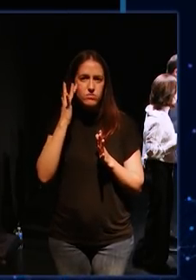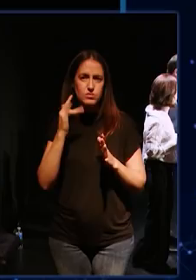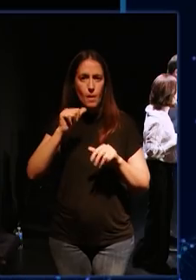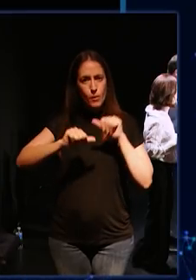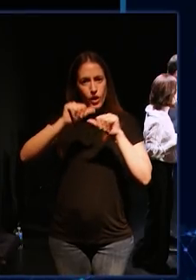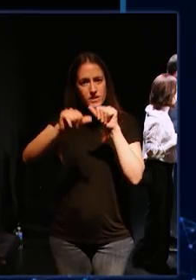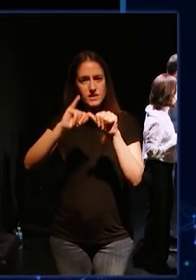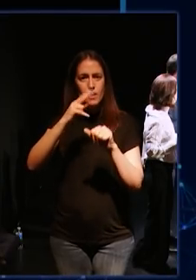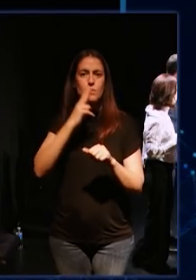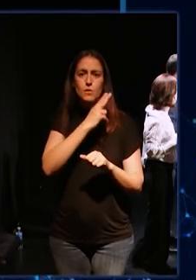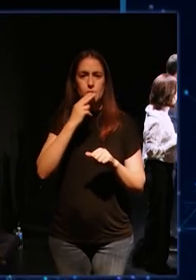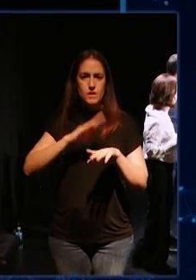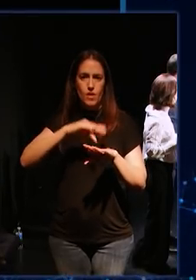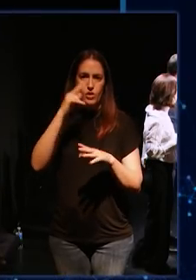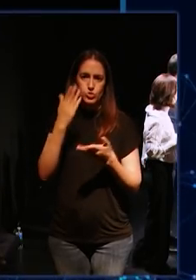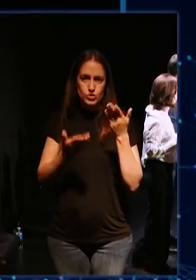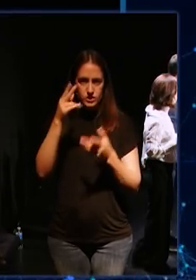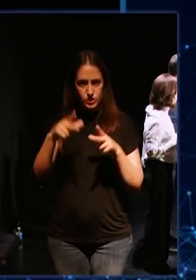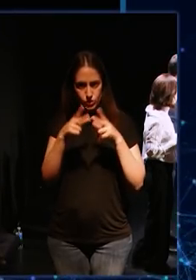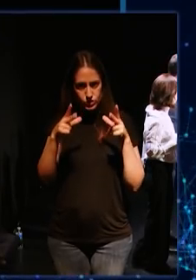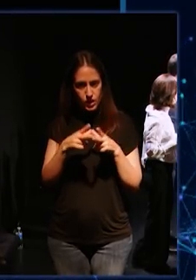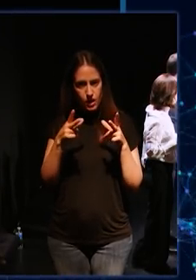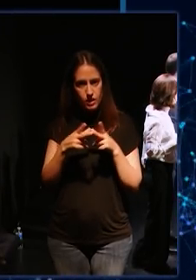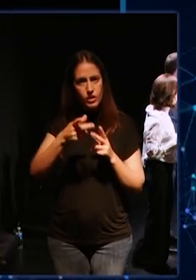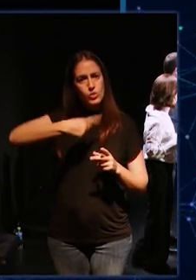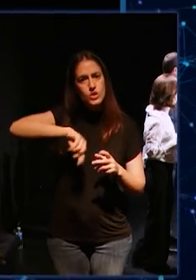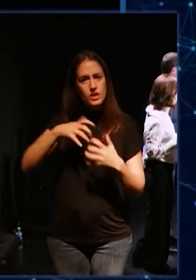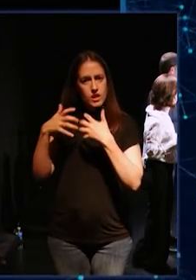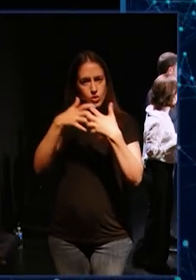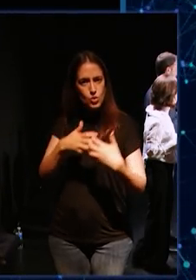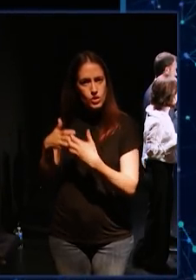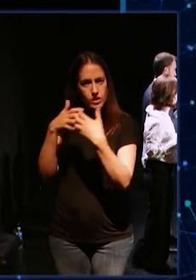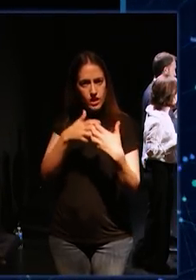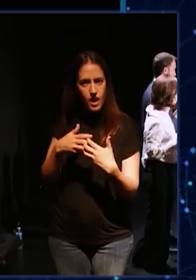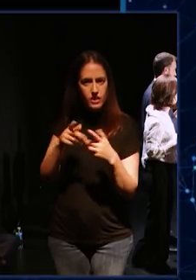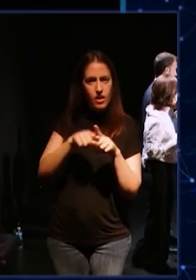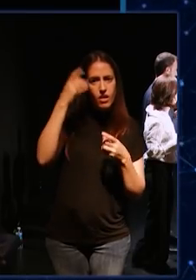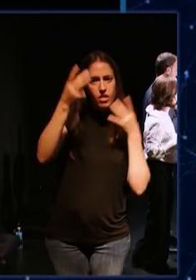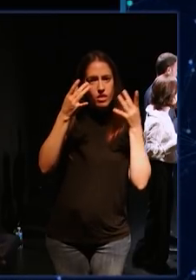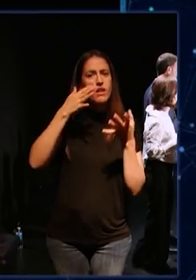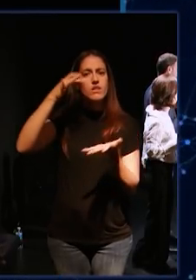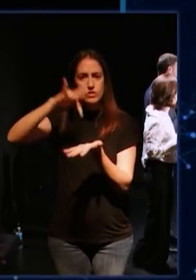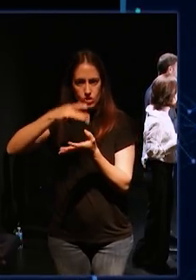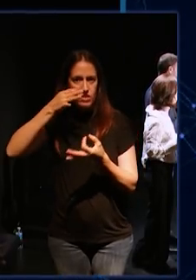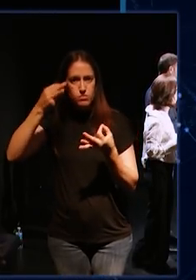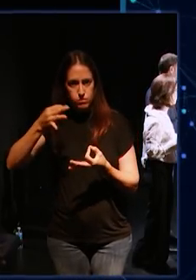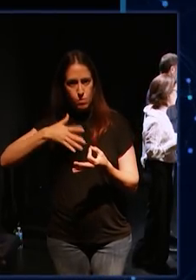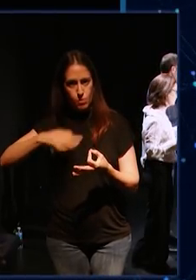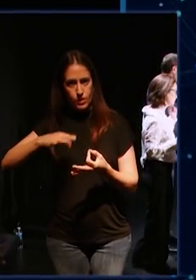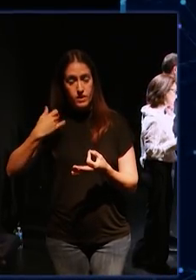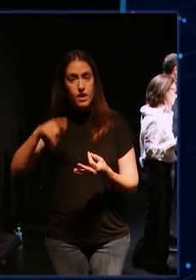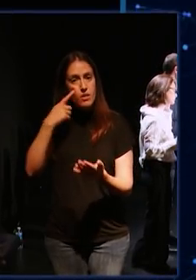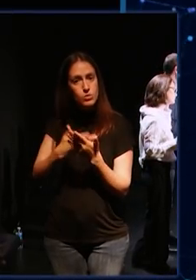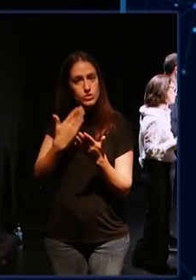i compromès amb la justícia social. Hem lluitat entre el que és utòpic i el que és possible. I hem demostrat dur a